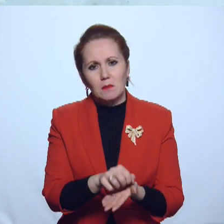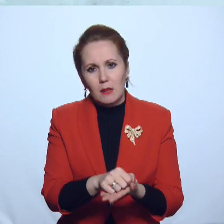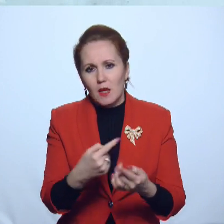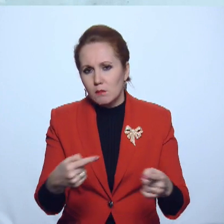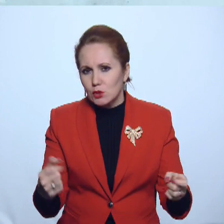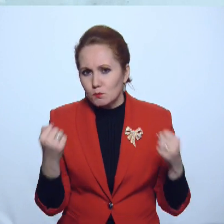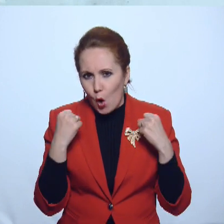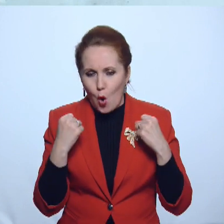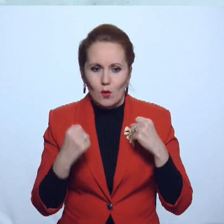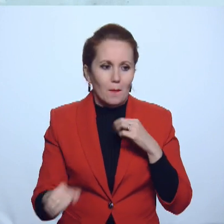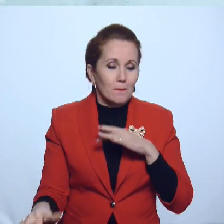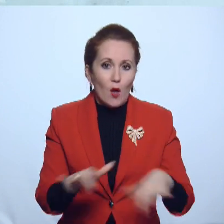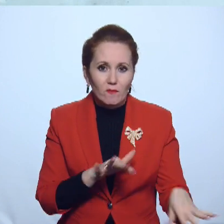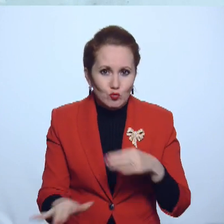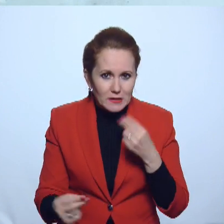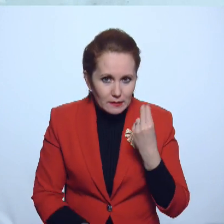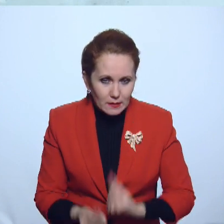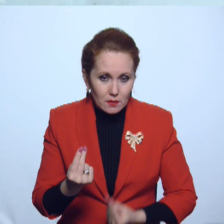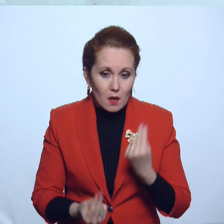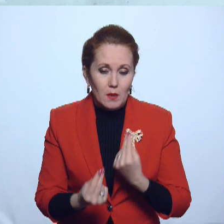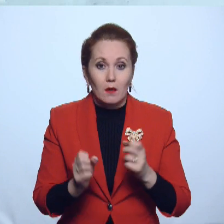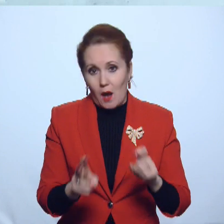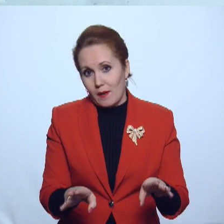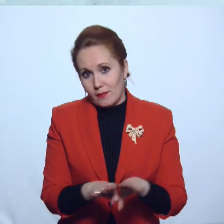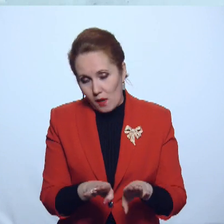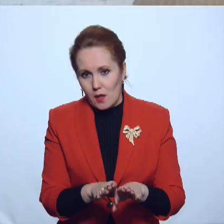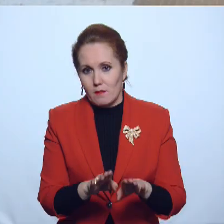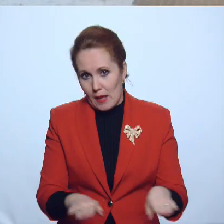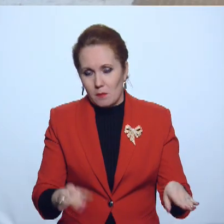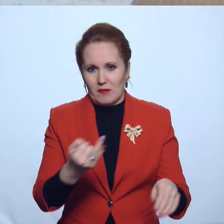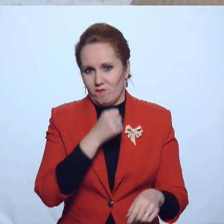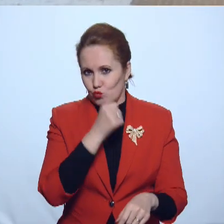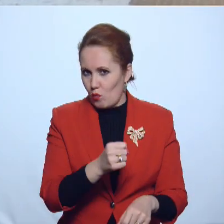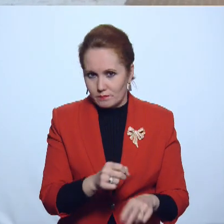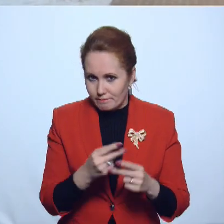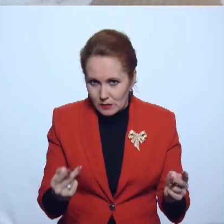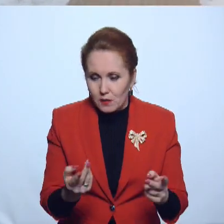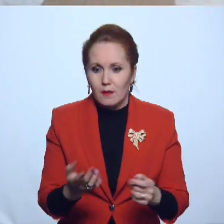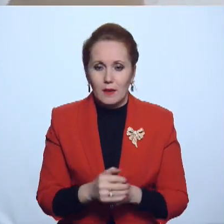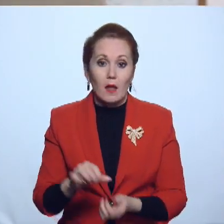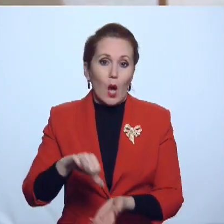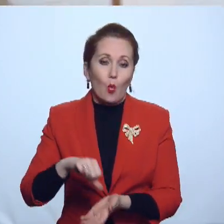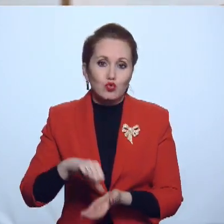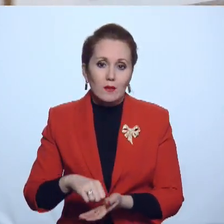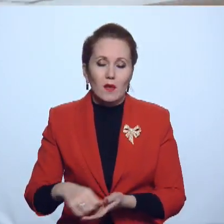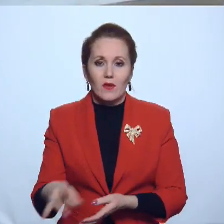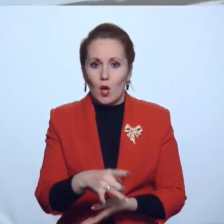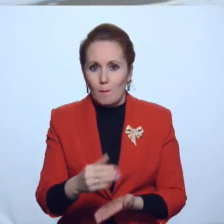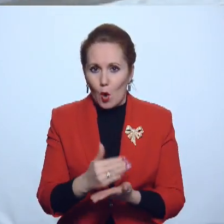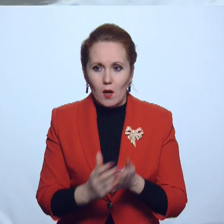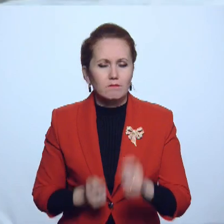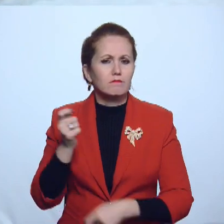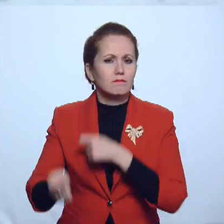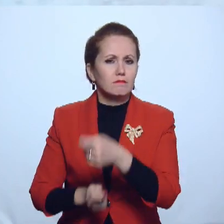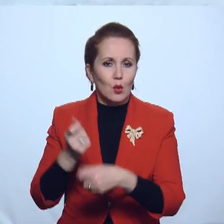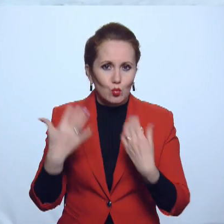заниматься спортом, подвижными играми, как детям, так и взрослым. На участие в региональной программе на сегодня уже